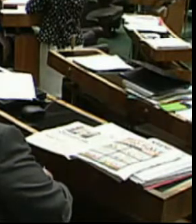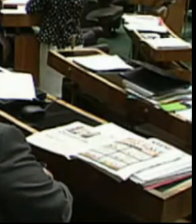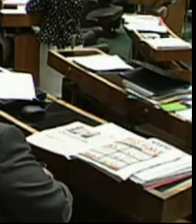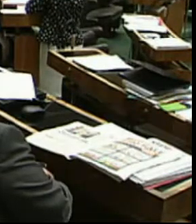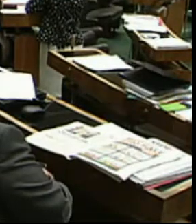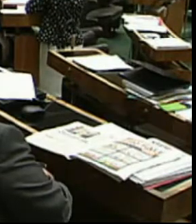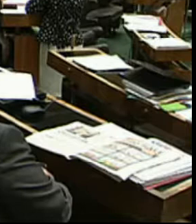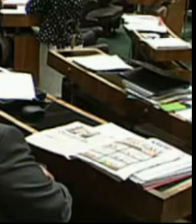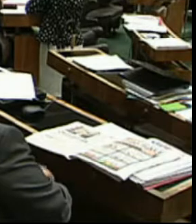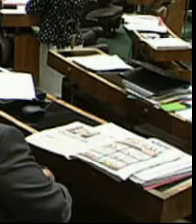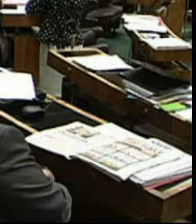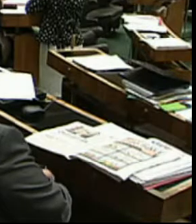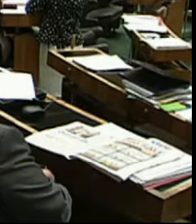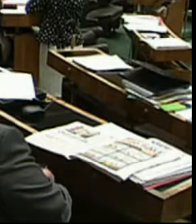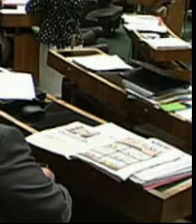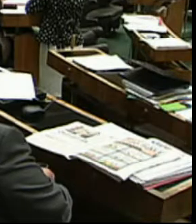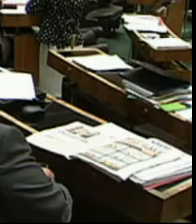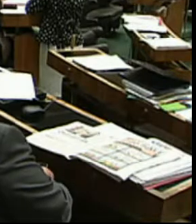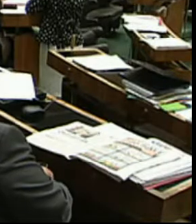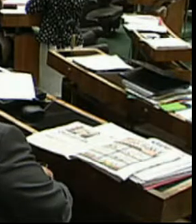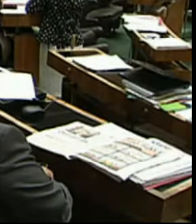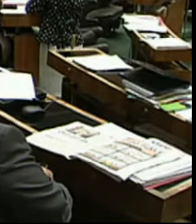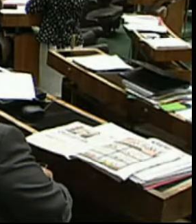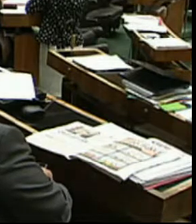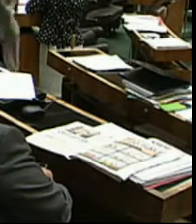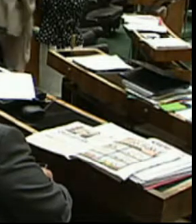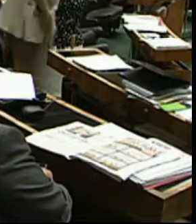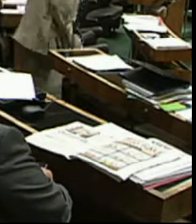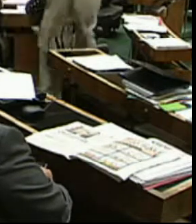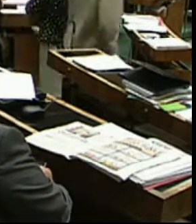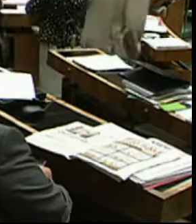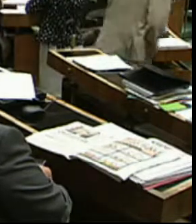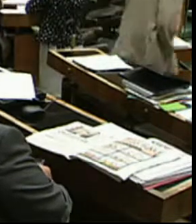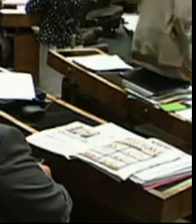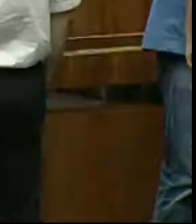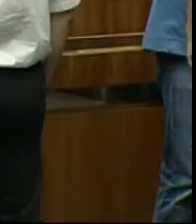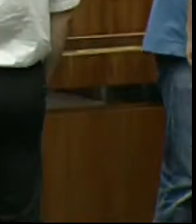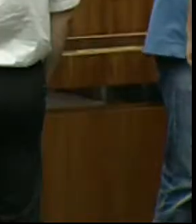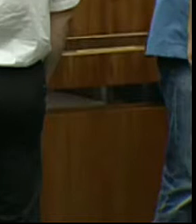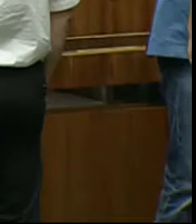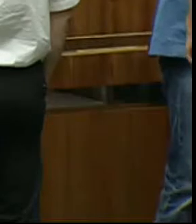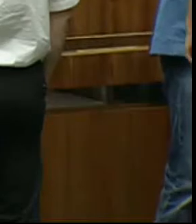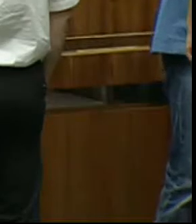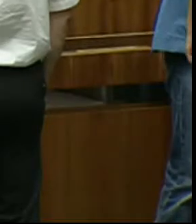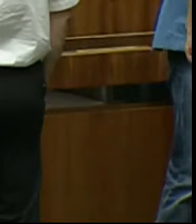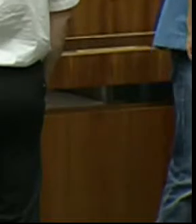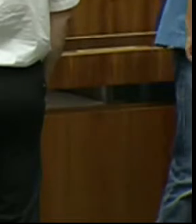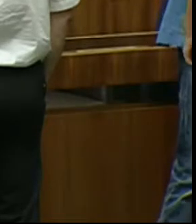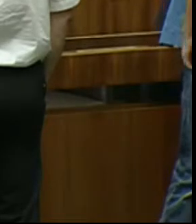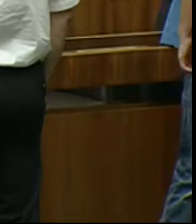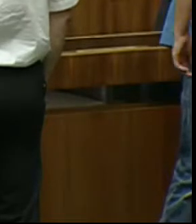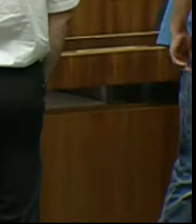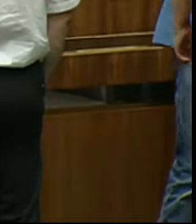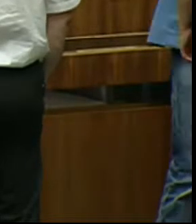welcher Stimmzettelstapel nun der größere ist. Das Ganze wird streng beobachtet von den